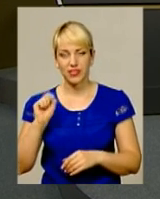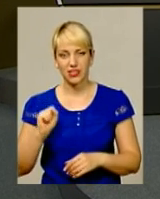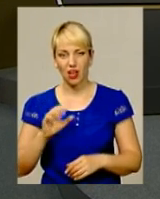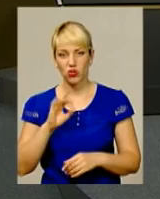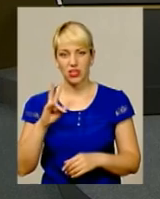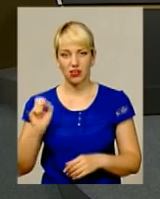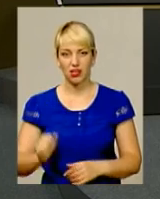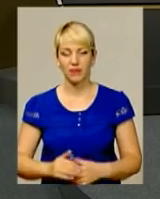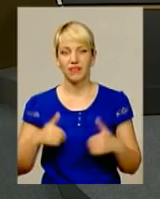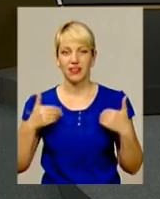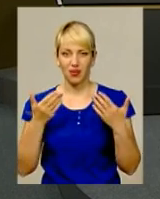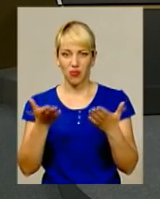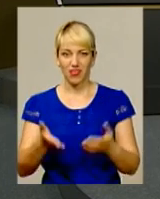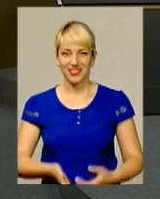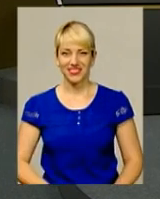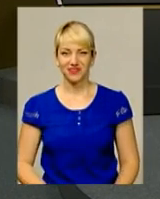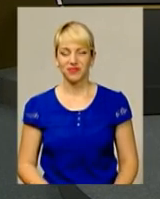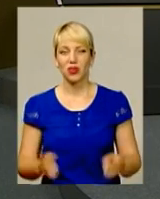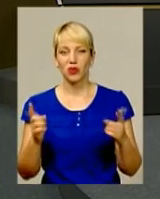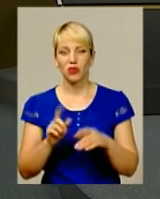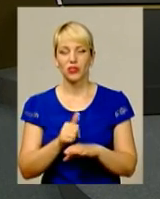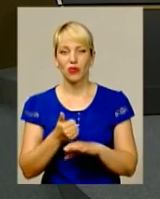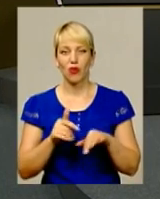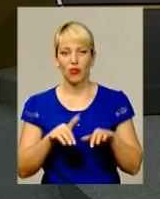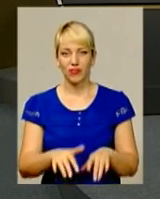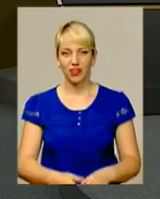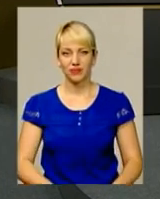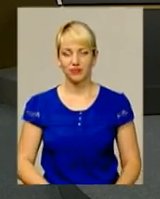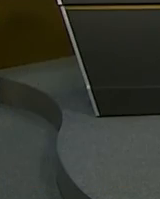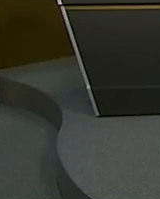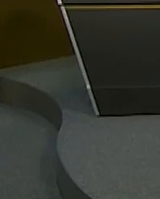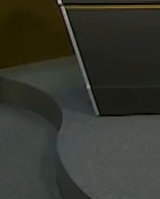Оксана Фіновська. Вітаємо вас. Коротко про головне.